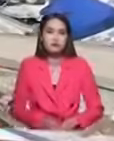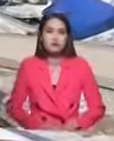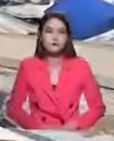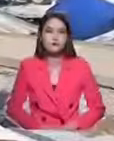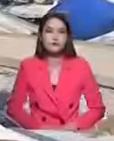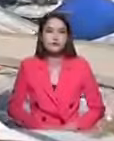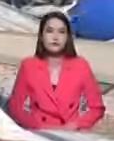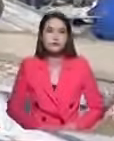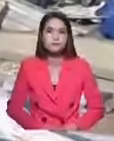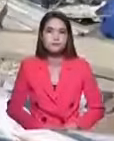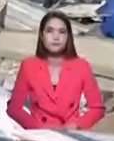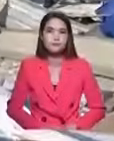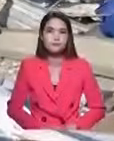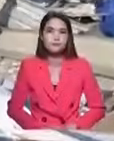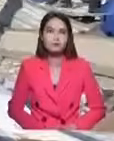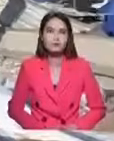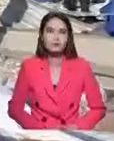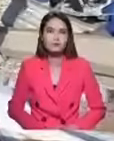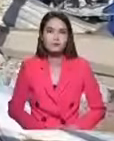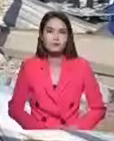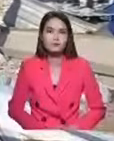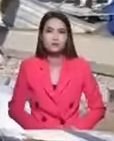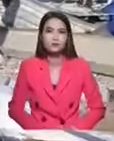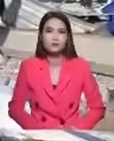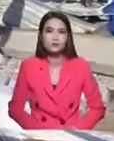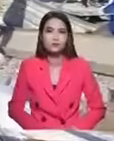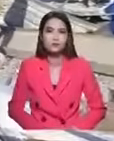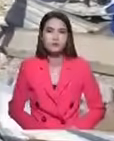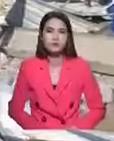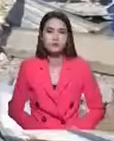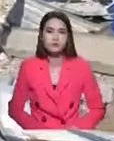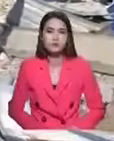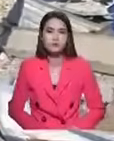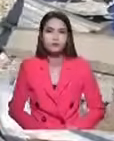Яна Гладкова, Анна Рахманова, Кайрат Елеусизов, Астана Таймс из Костаная.